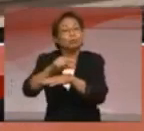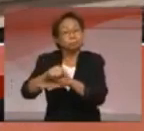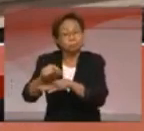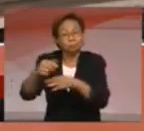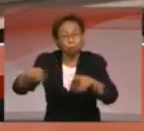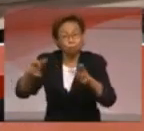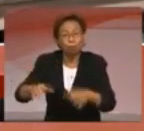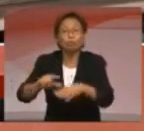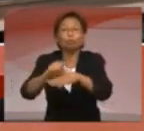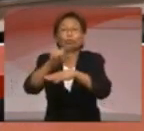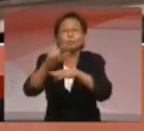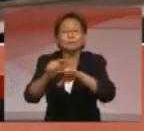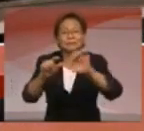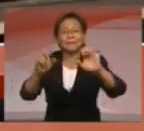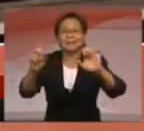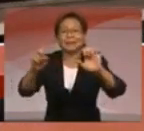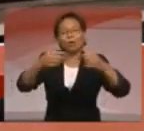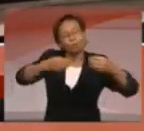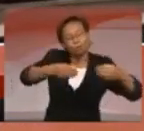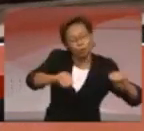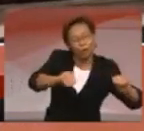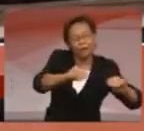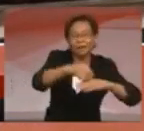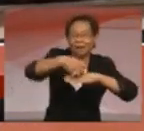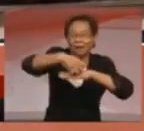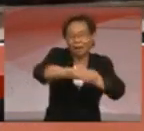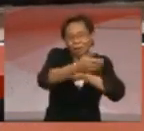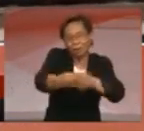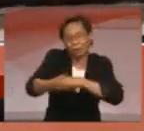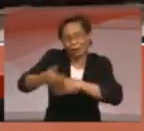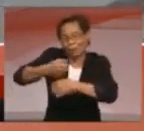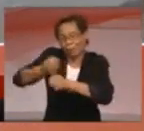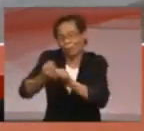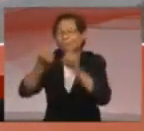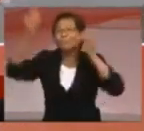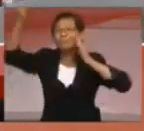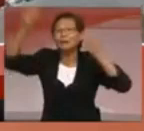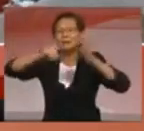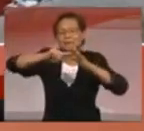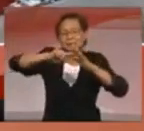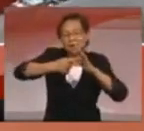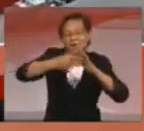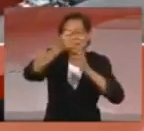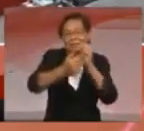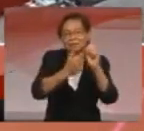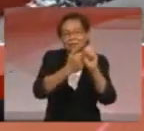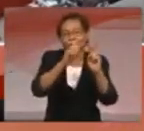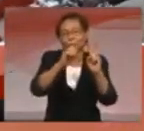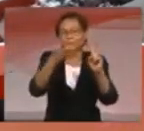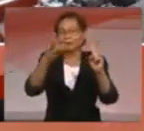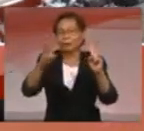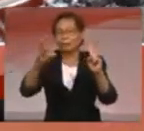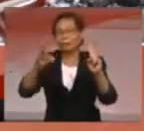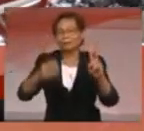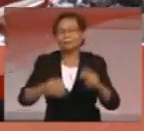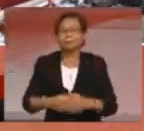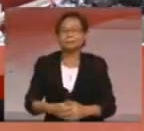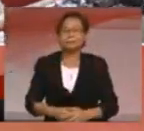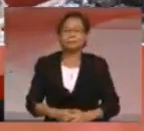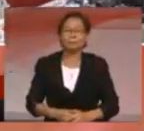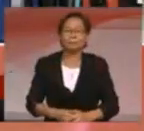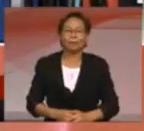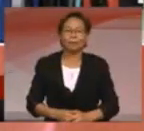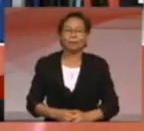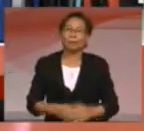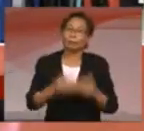e-dagang untuk memasar dan mengeksport produk keluaran Malaysia sejak tahun 2016.